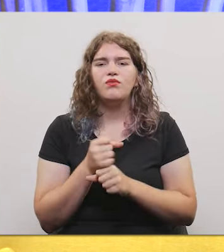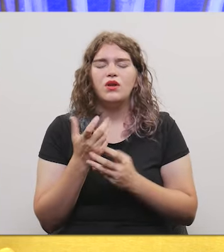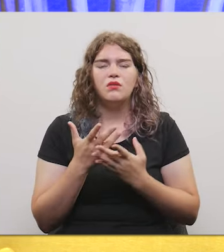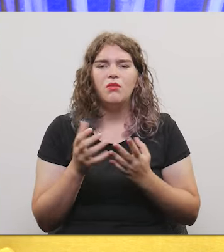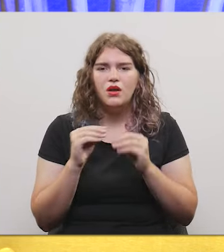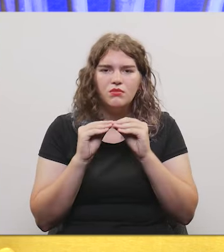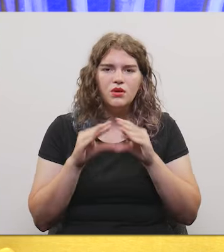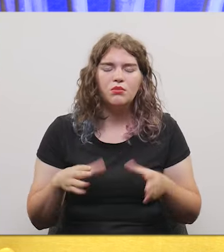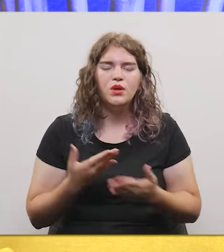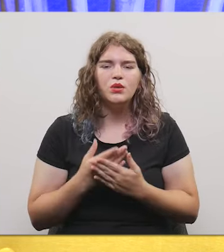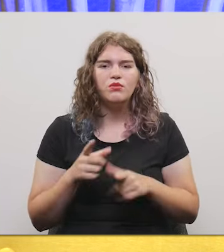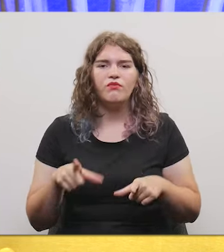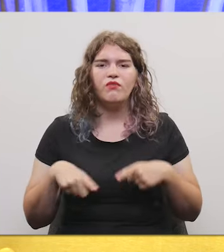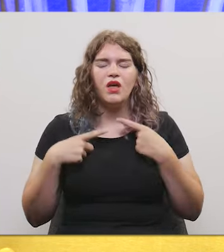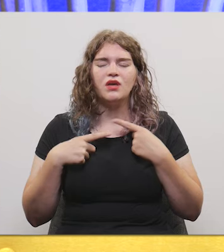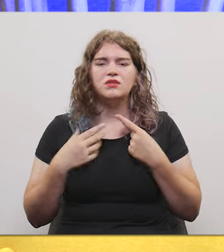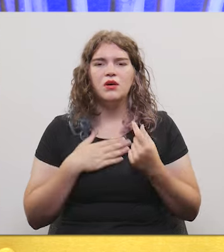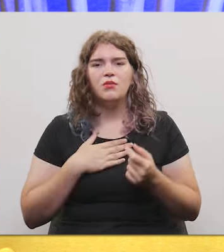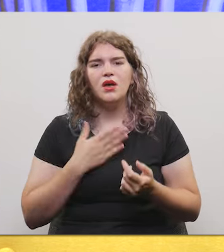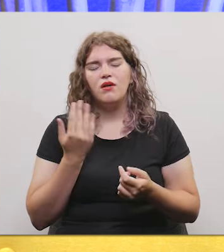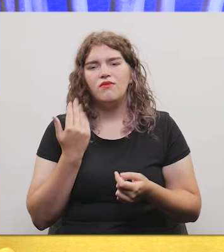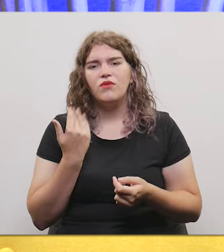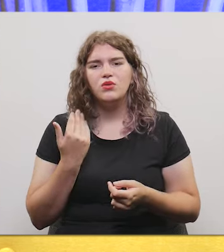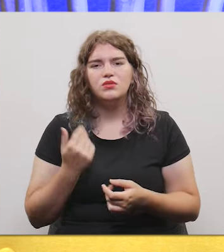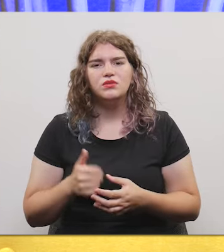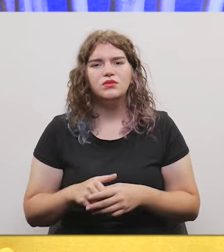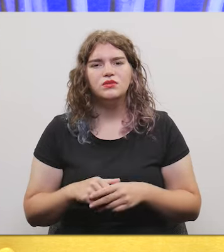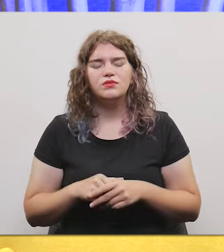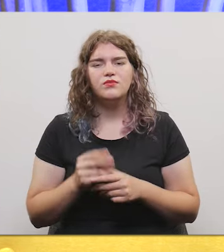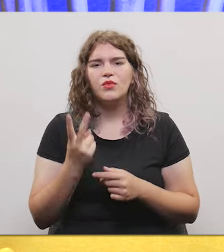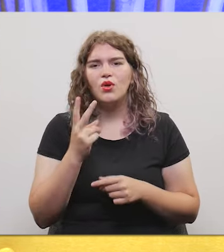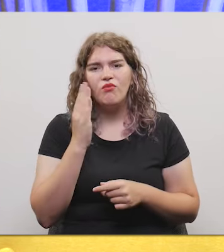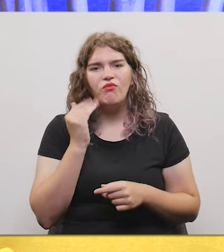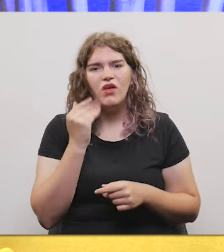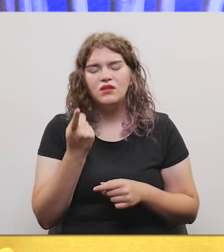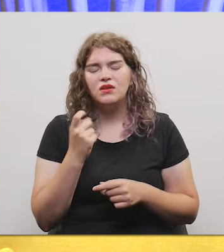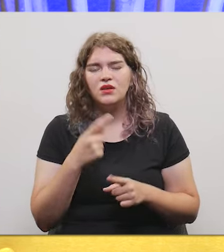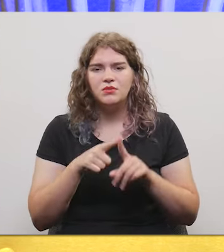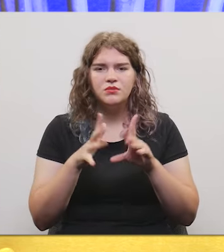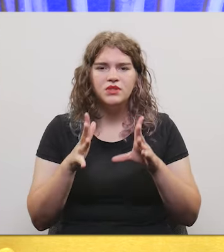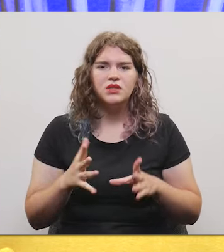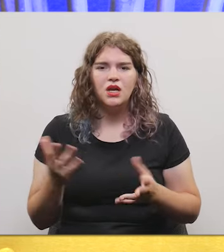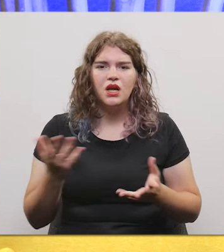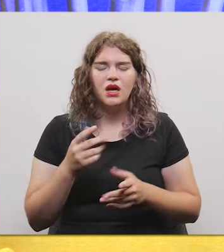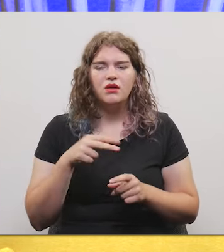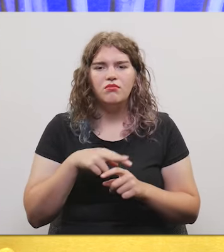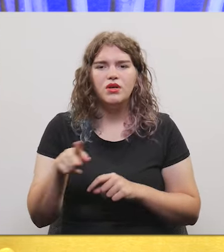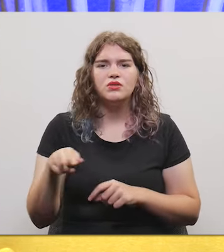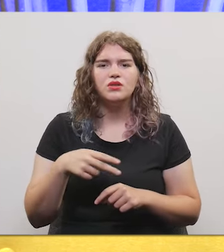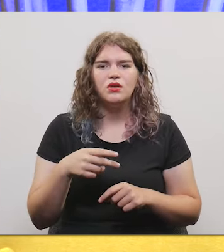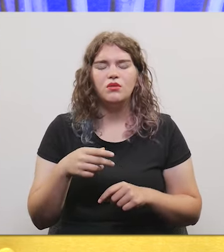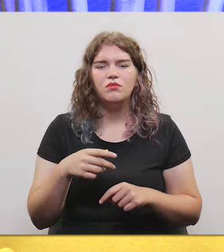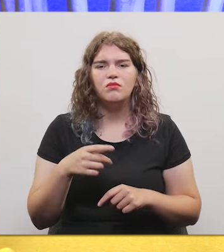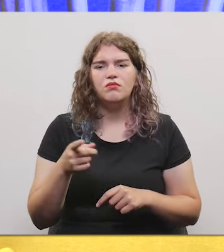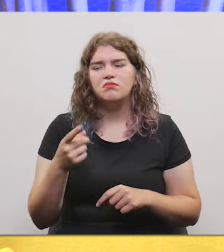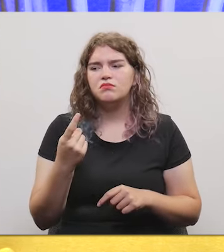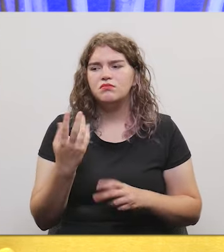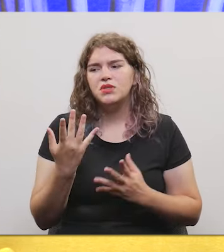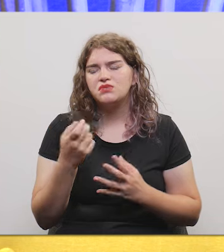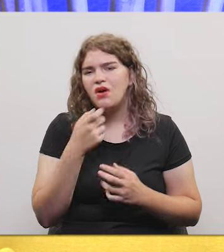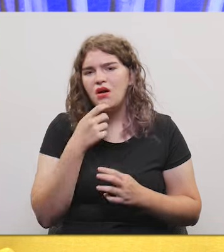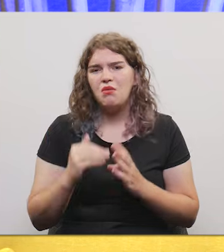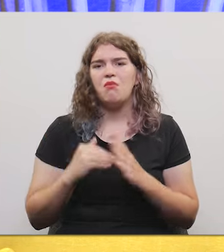o mare binecuvântare pentru viața mea, au fost două fete din biserica la care mergeam, care